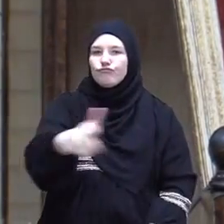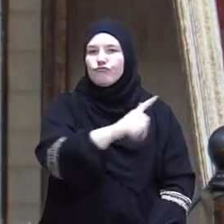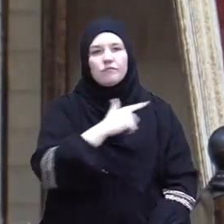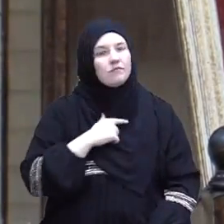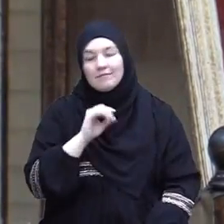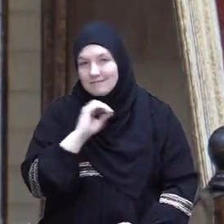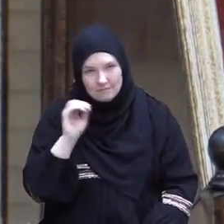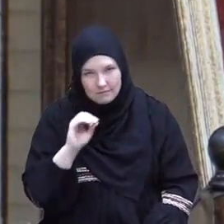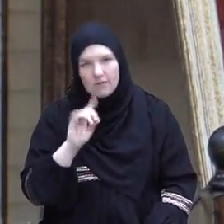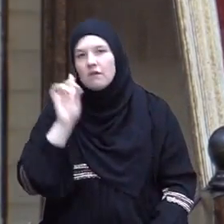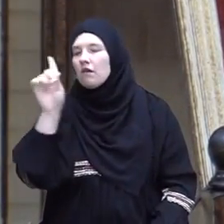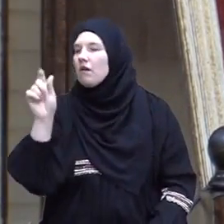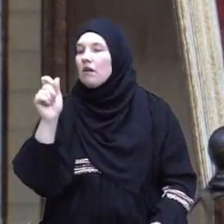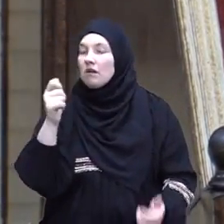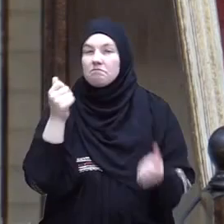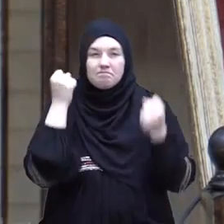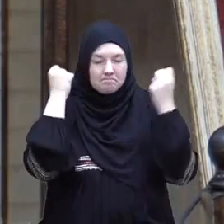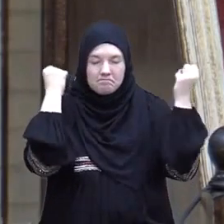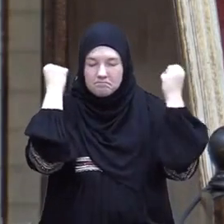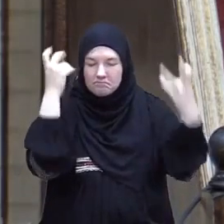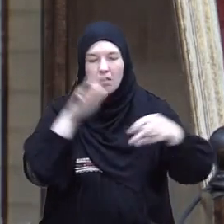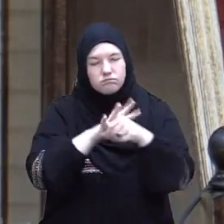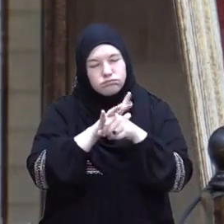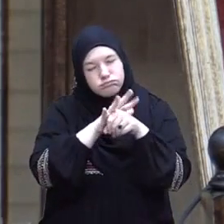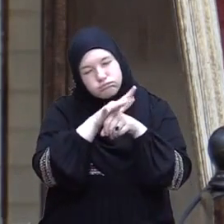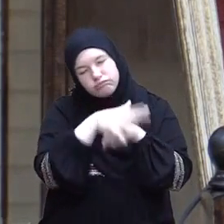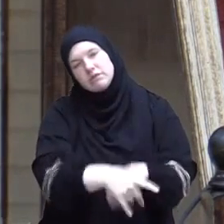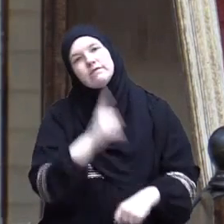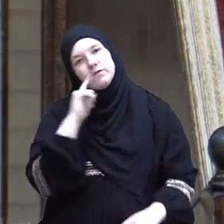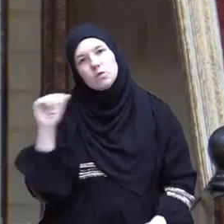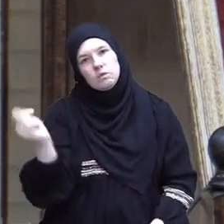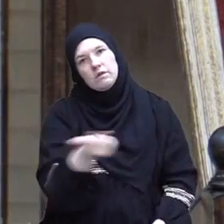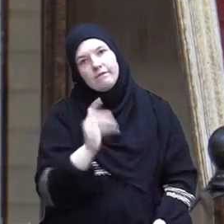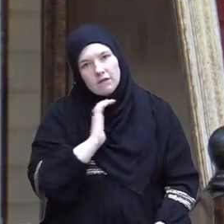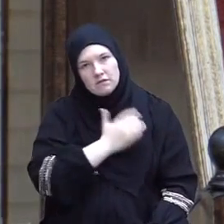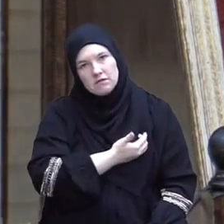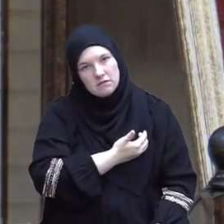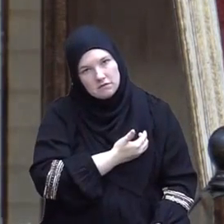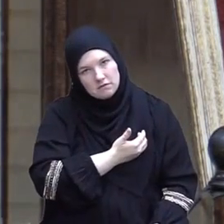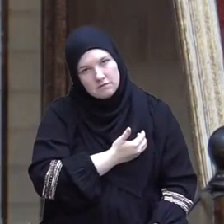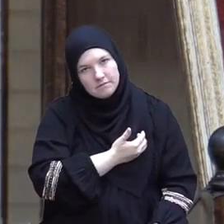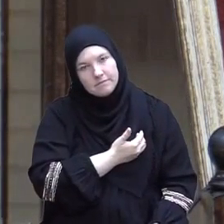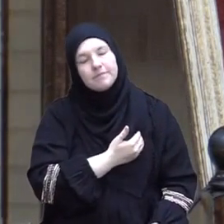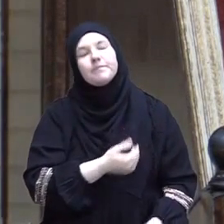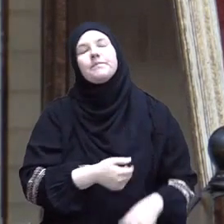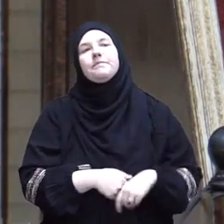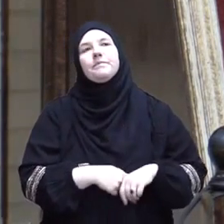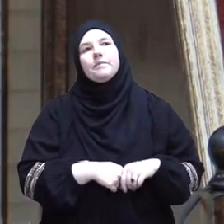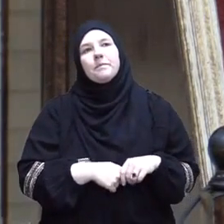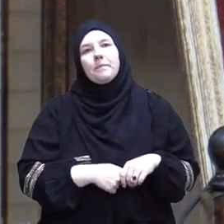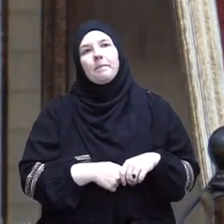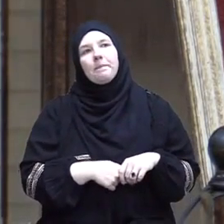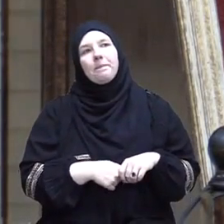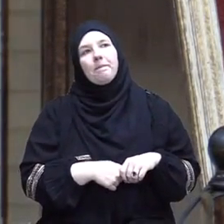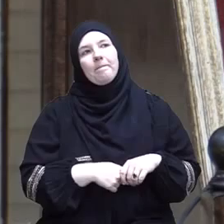So, كُلَ مِنْهَا رَغَدًا. رَغَدًا where? حَيْثُ شِئْتُمَا.